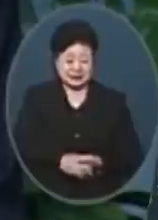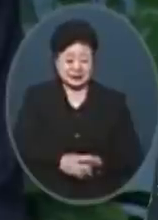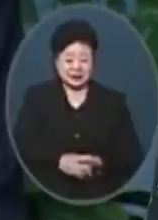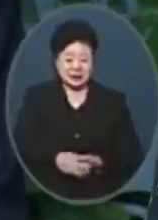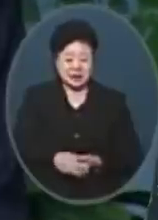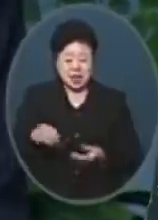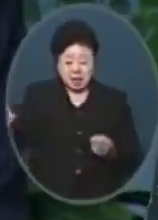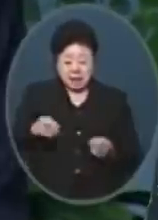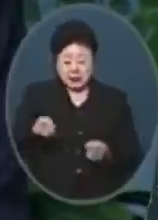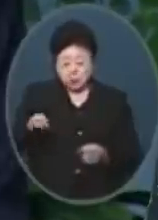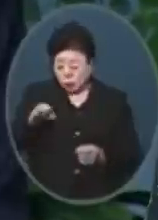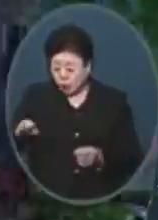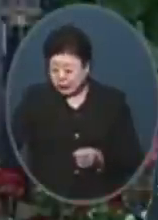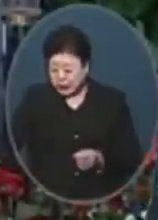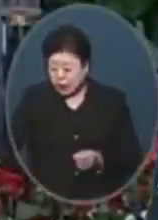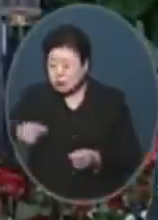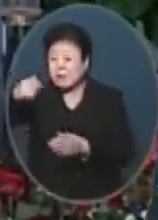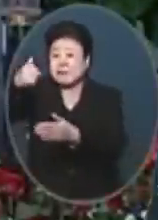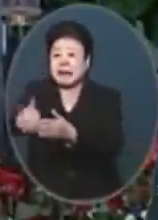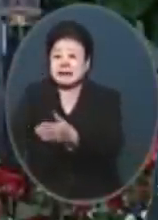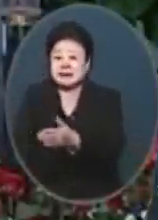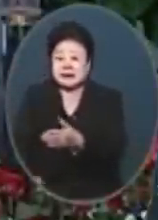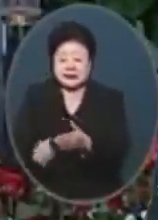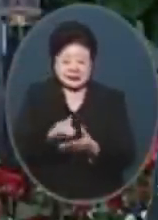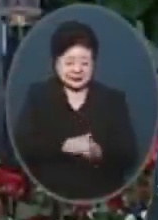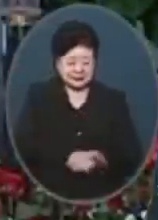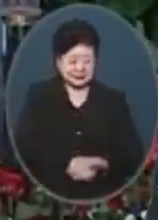파도를 바라봤을 때